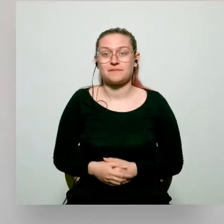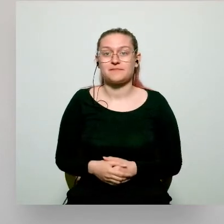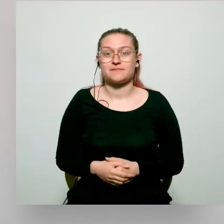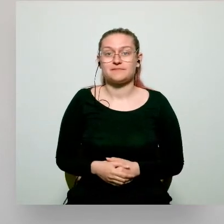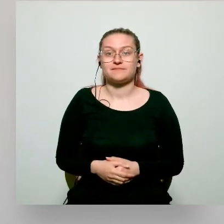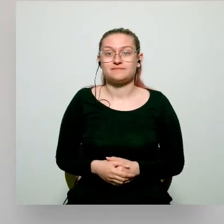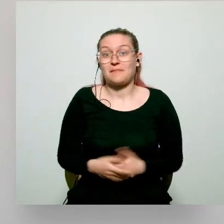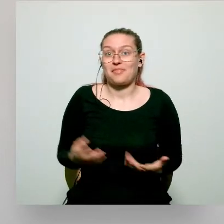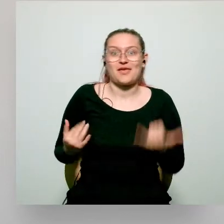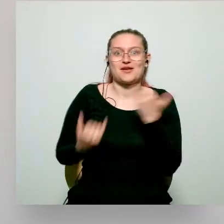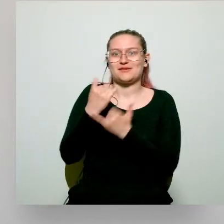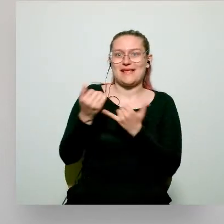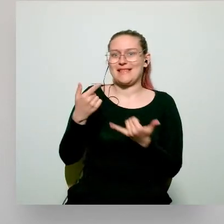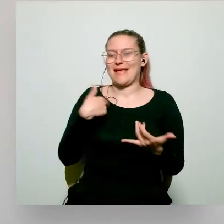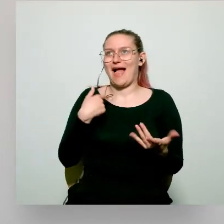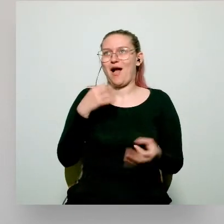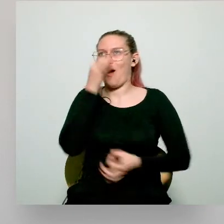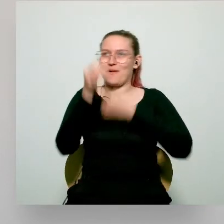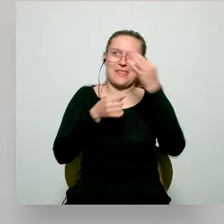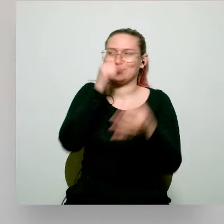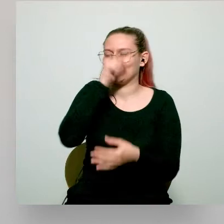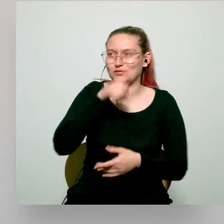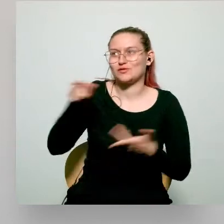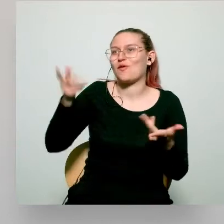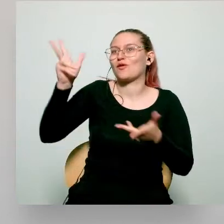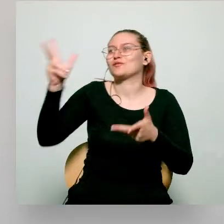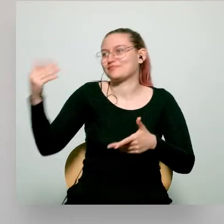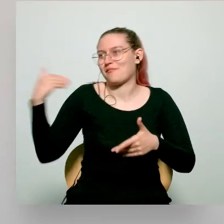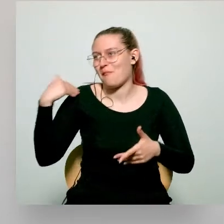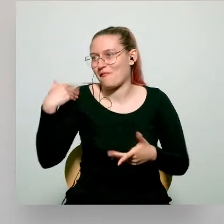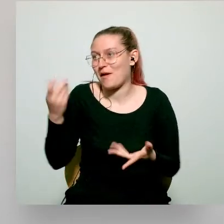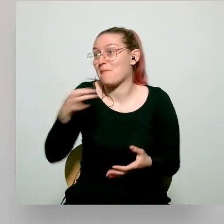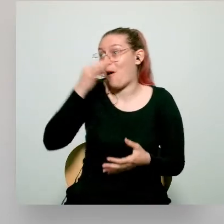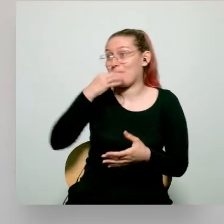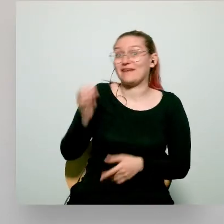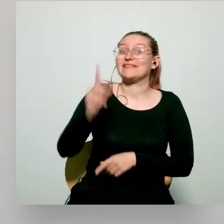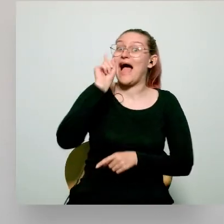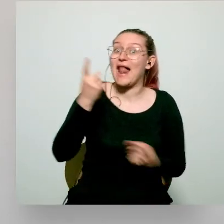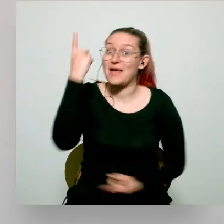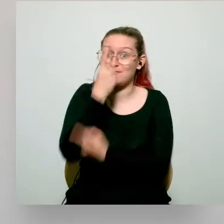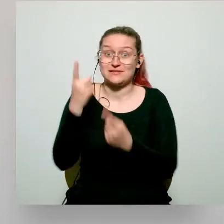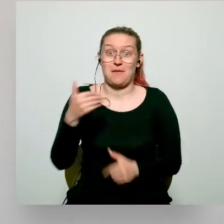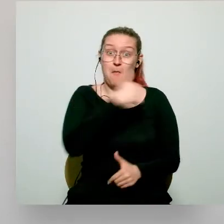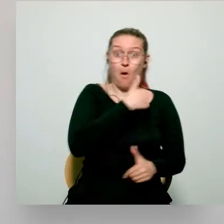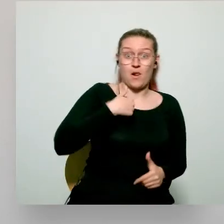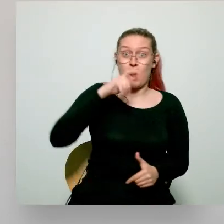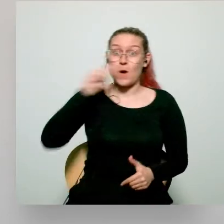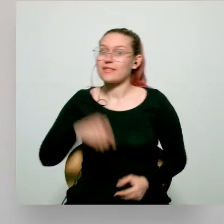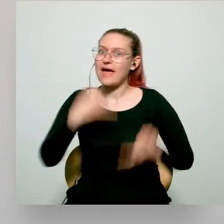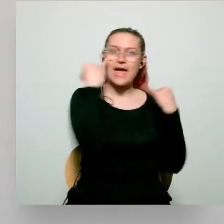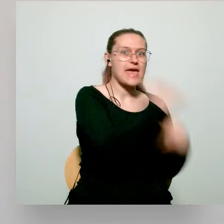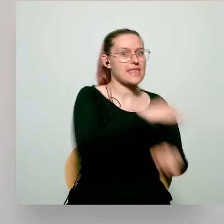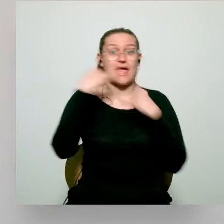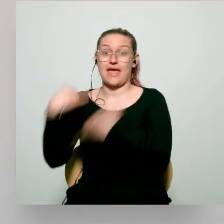jeśli błądzę, bardzo różni się od naszej bratniej Polski, która na przykład jest znacznie bardziej homogeniczna we wszelkich możliwych sensach,